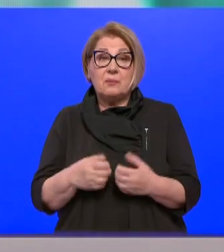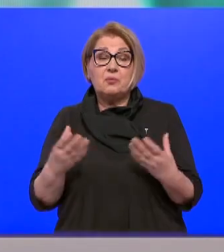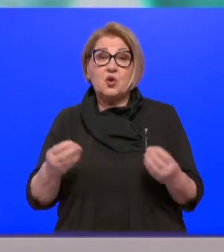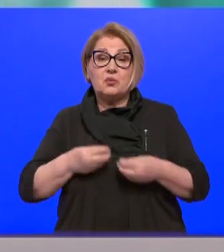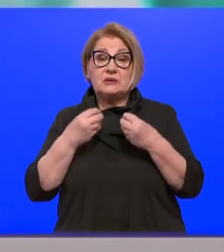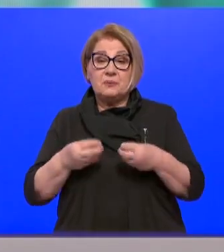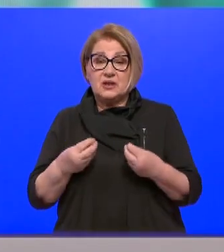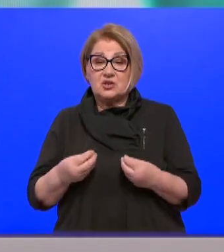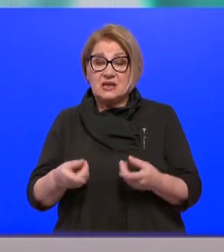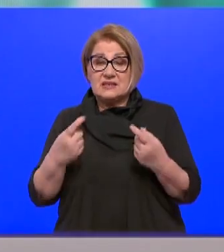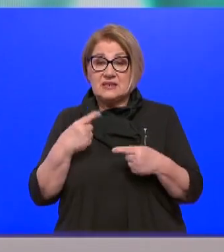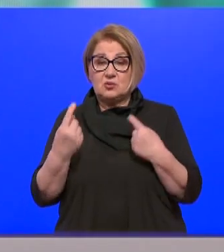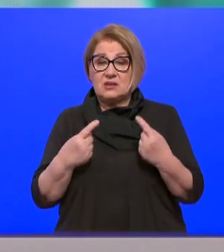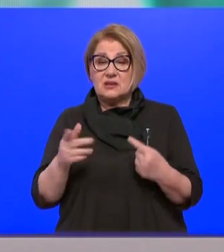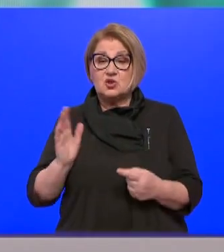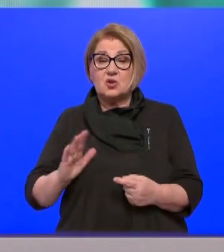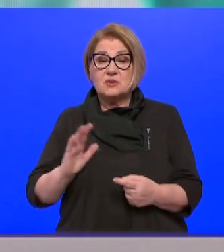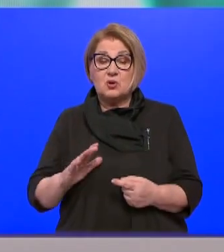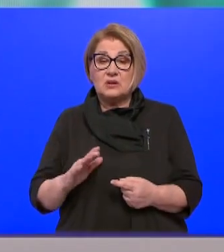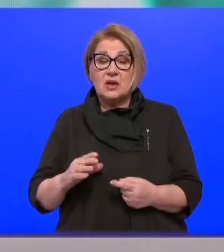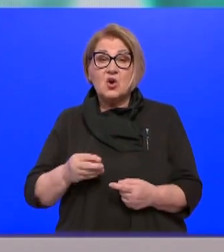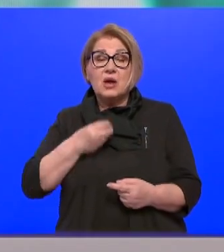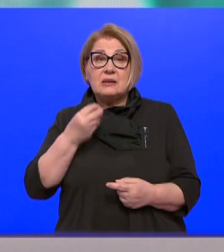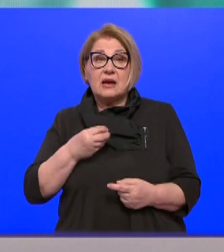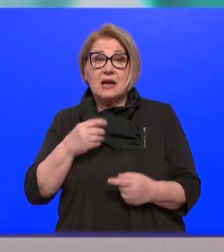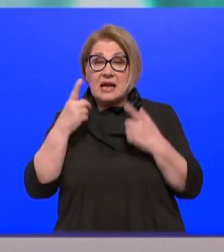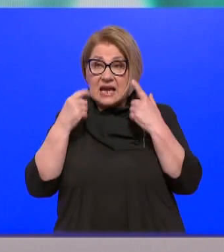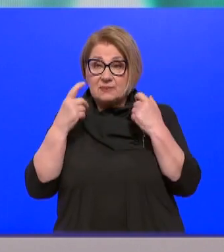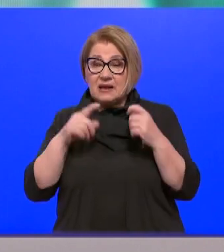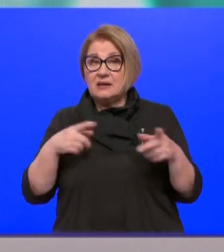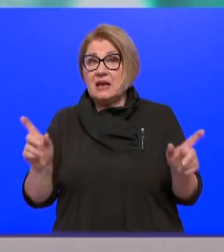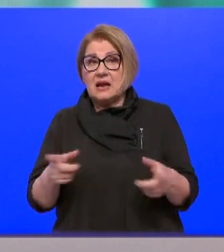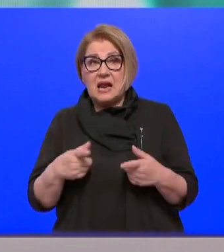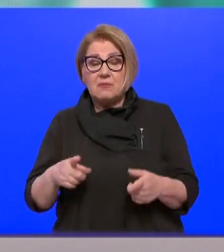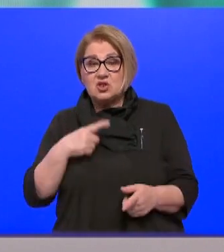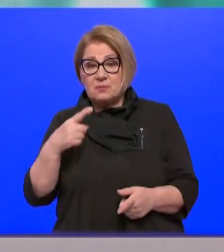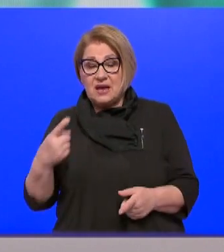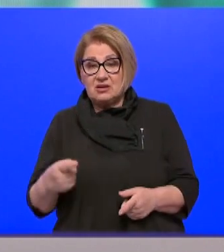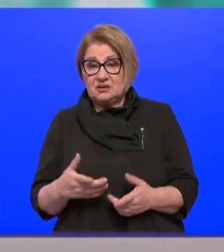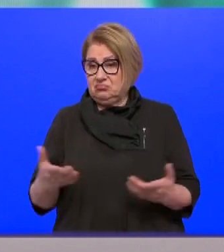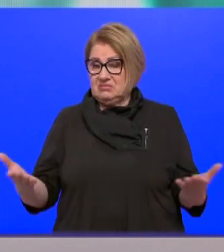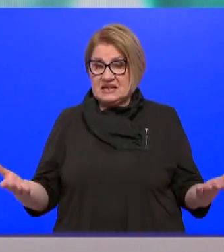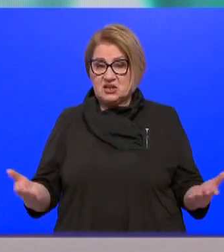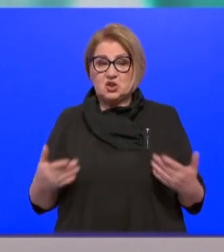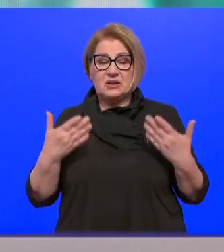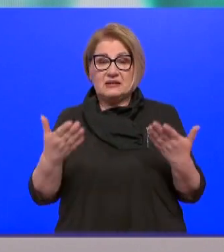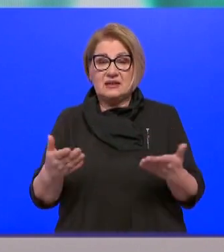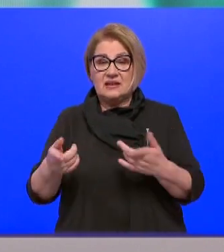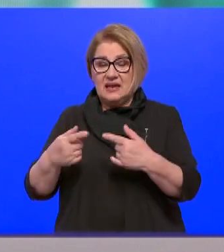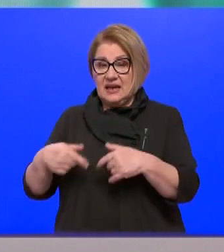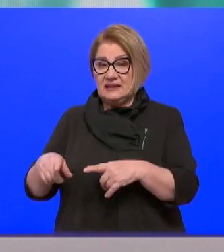pričala, samo iz činjenice što se gospodin koji je naučio pričati rasplakao jer ne može pjevati. I tad sam ja shvatila zašto ne dati taj